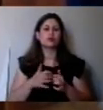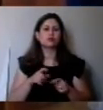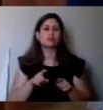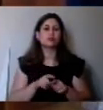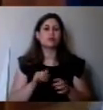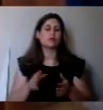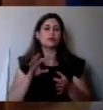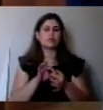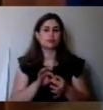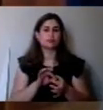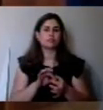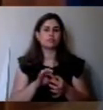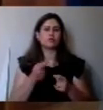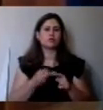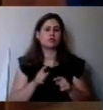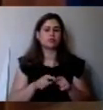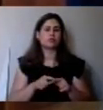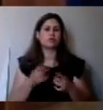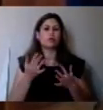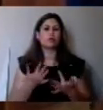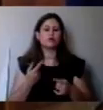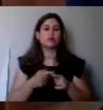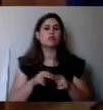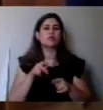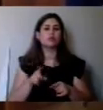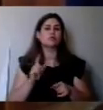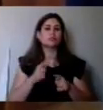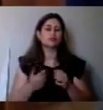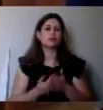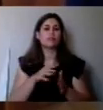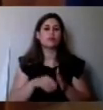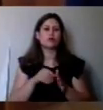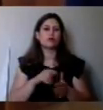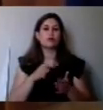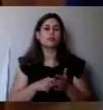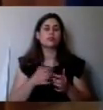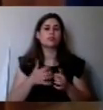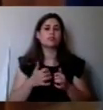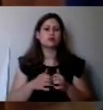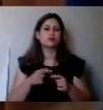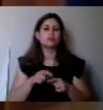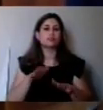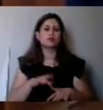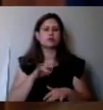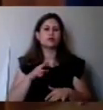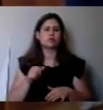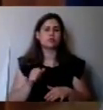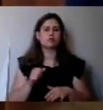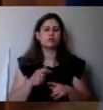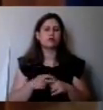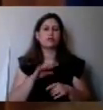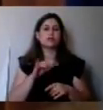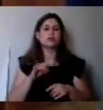приростає. От це потреба саме для того, щоб нові вибори міста Херсон, саме міську раду, визначені